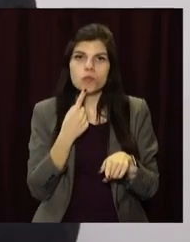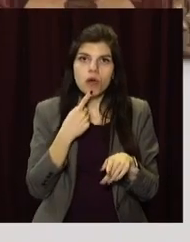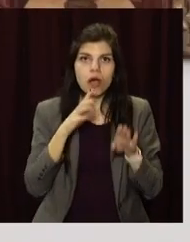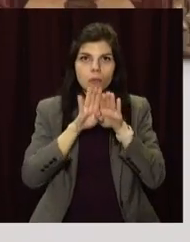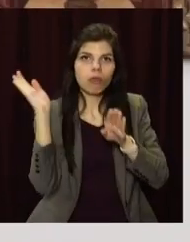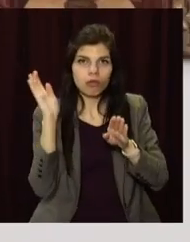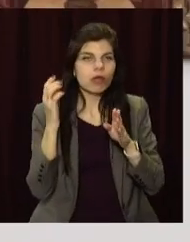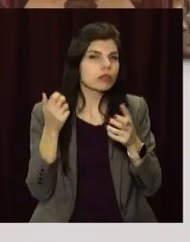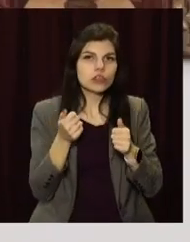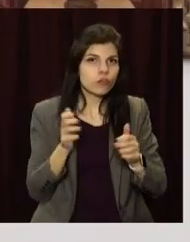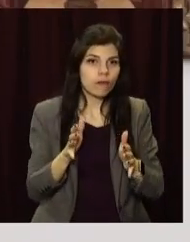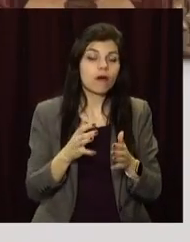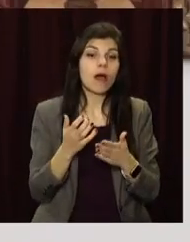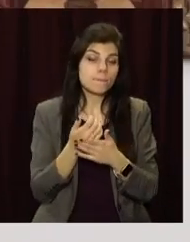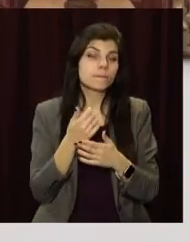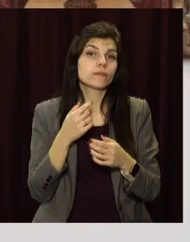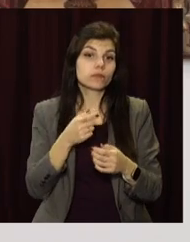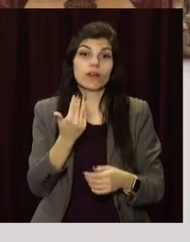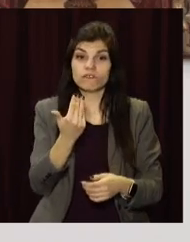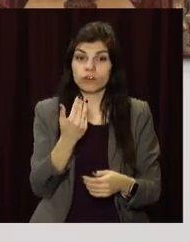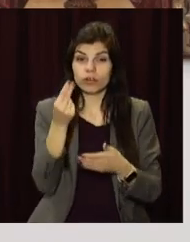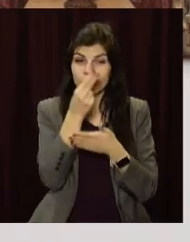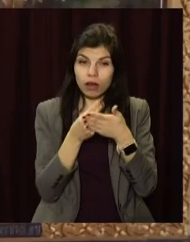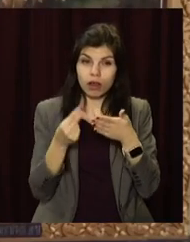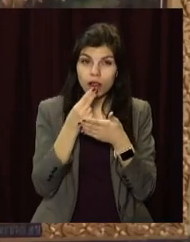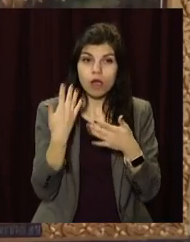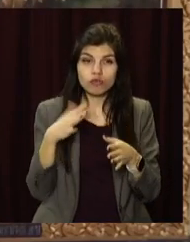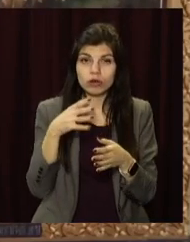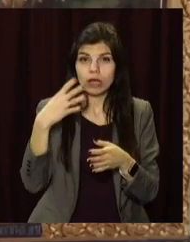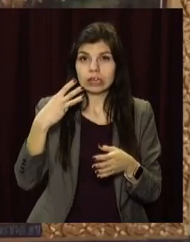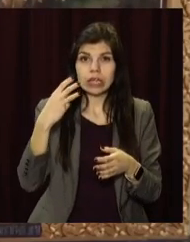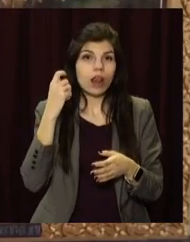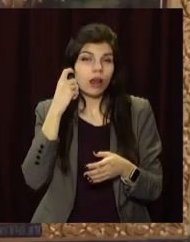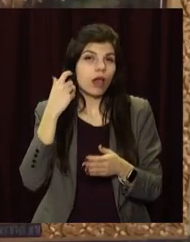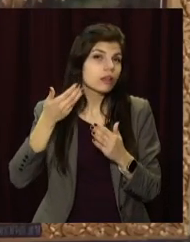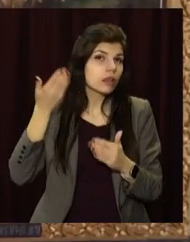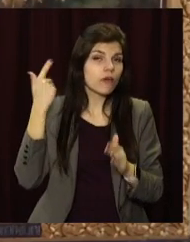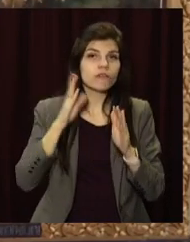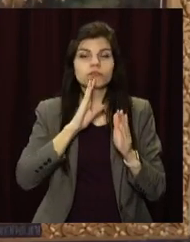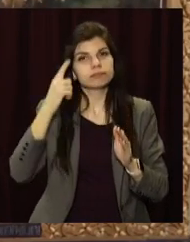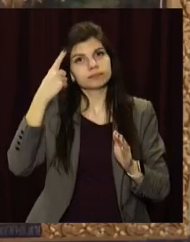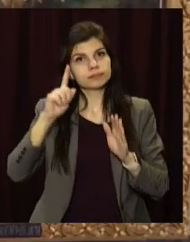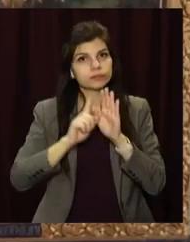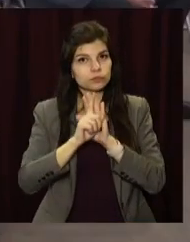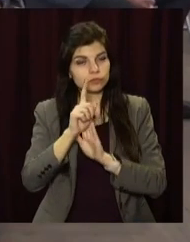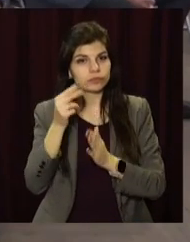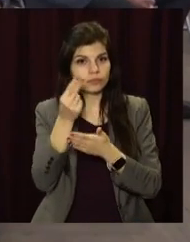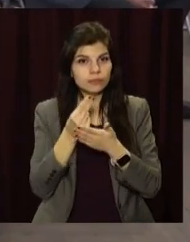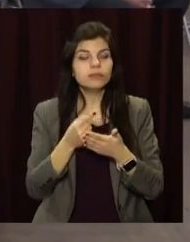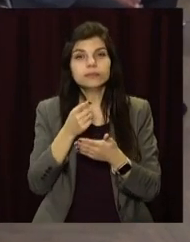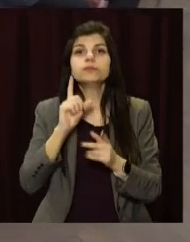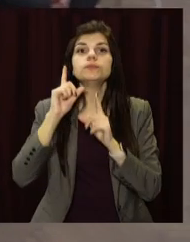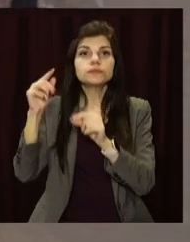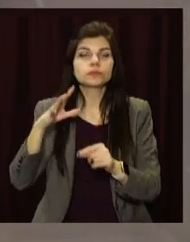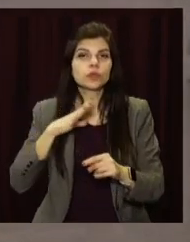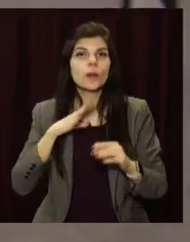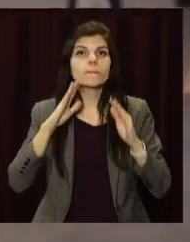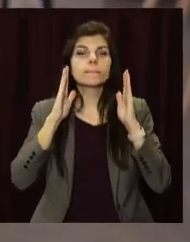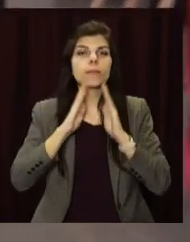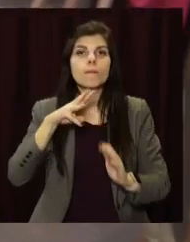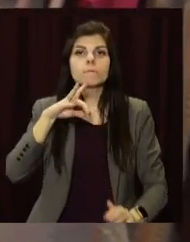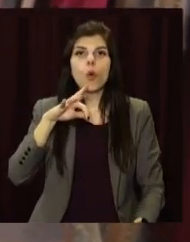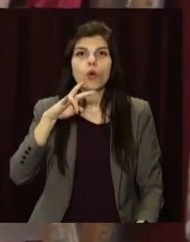одна, я не скажу сама важка, одна із самих важких робот. Більше пішло часу на